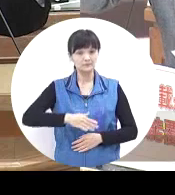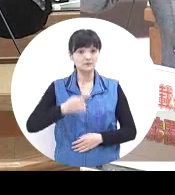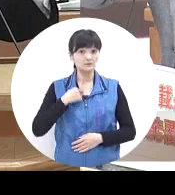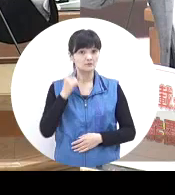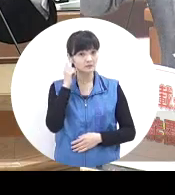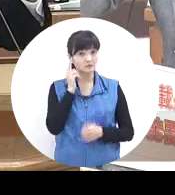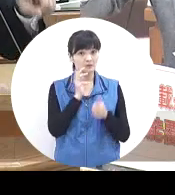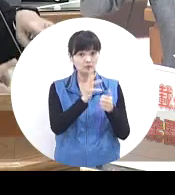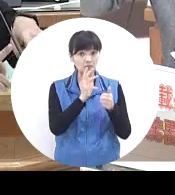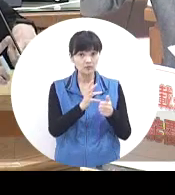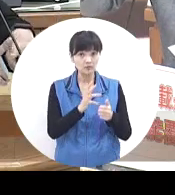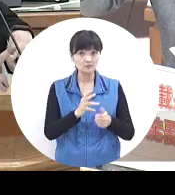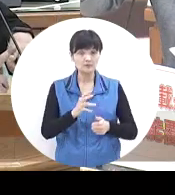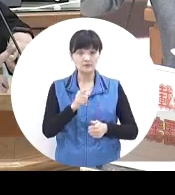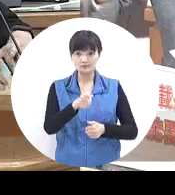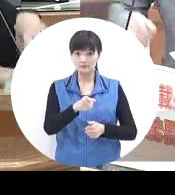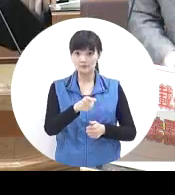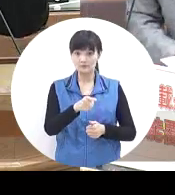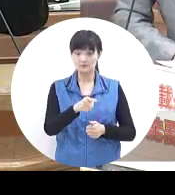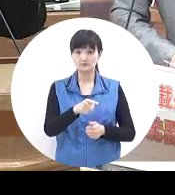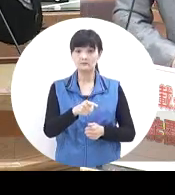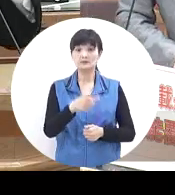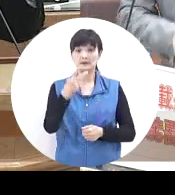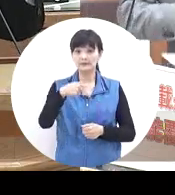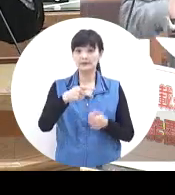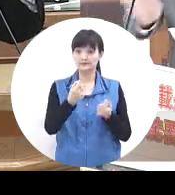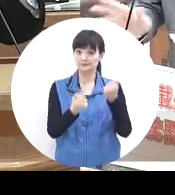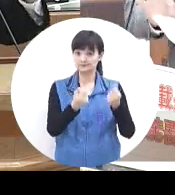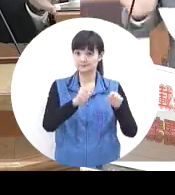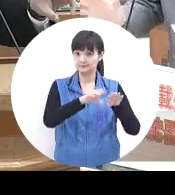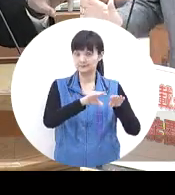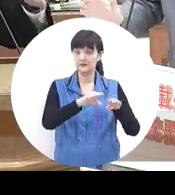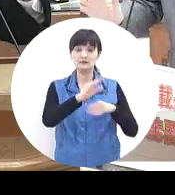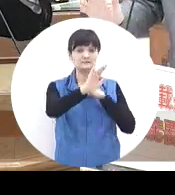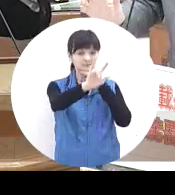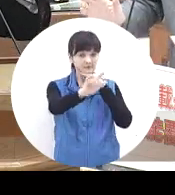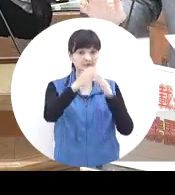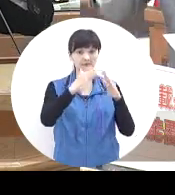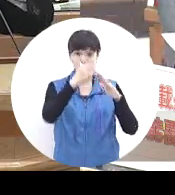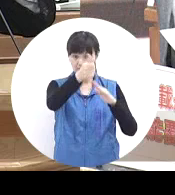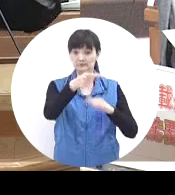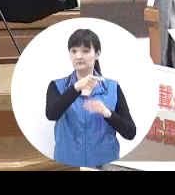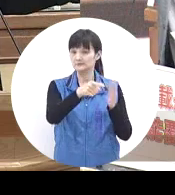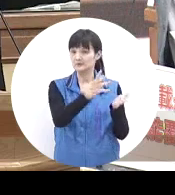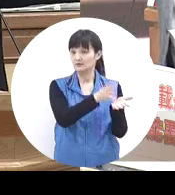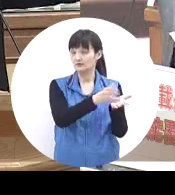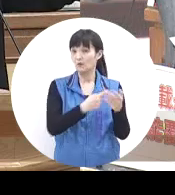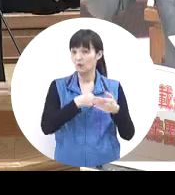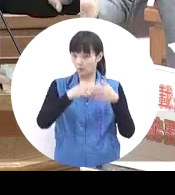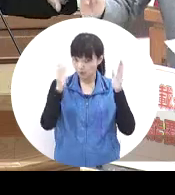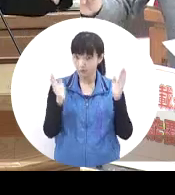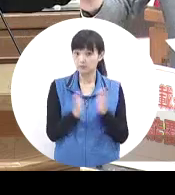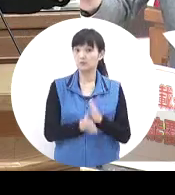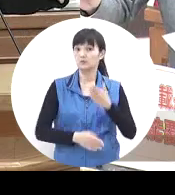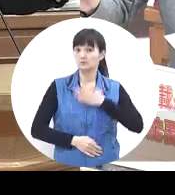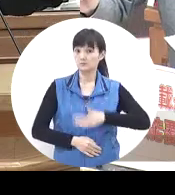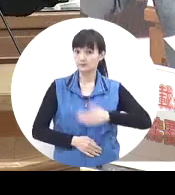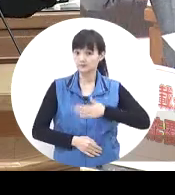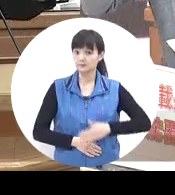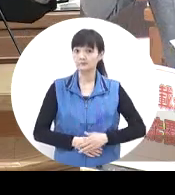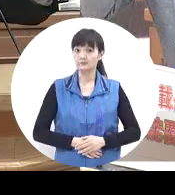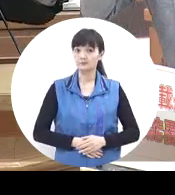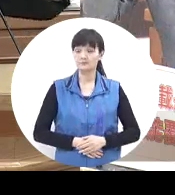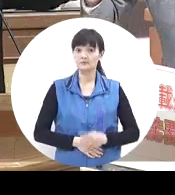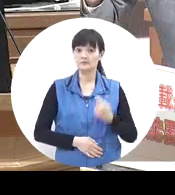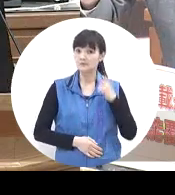么二十几个截流站 只有十部车辆，然后从 市长 从 我这个都知道， 才拉到 我现在只是要求 用污水管